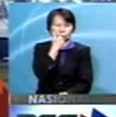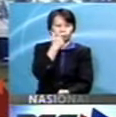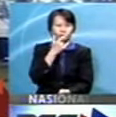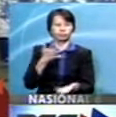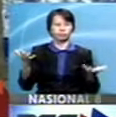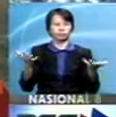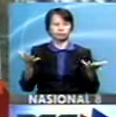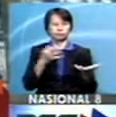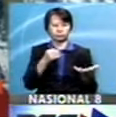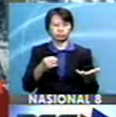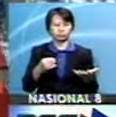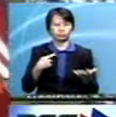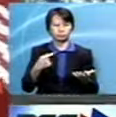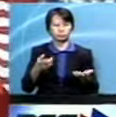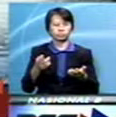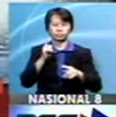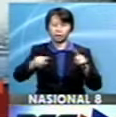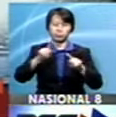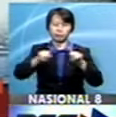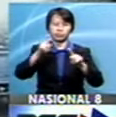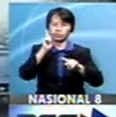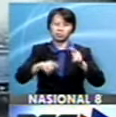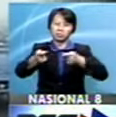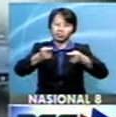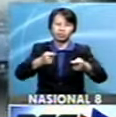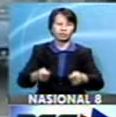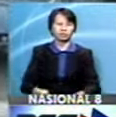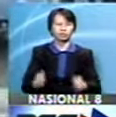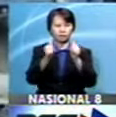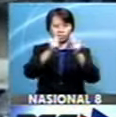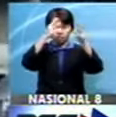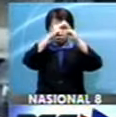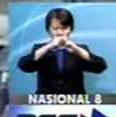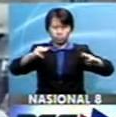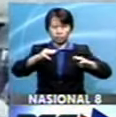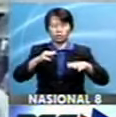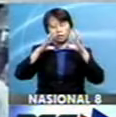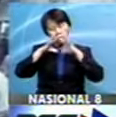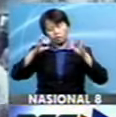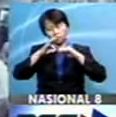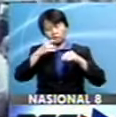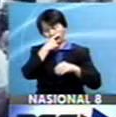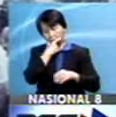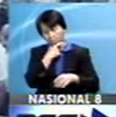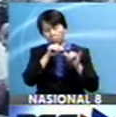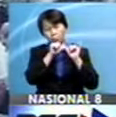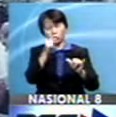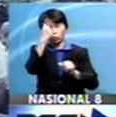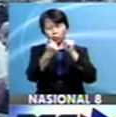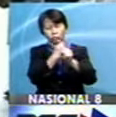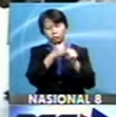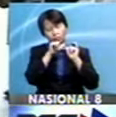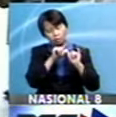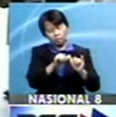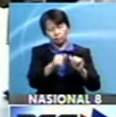The main thing is we can't control the nature. Dengan adanya muzium ini, kisah duka 10 tahun lepas akan kekal selamanya